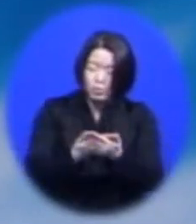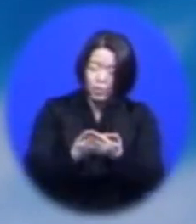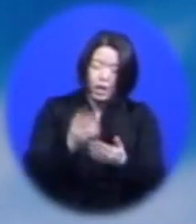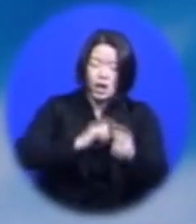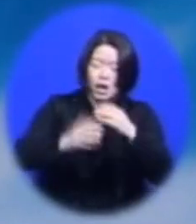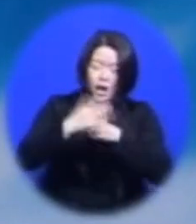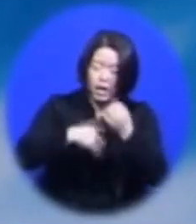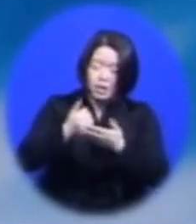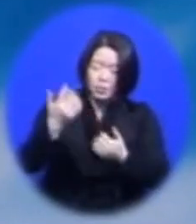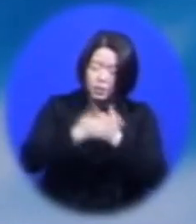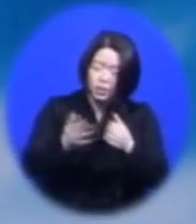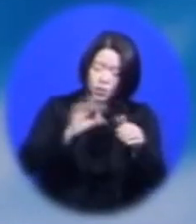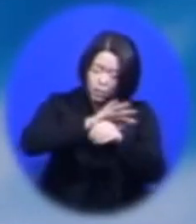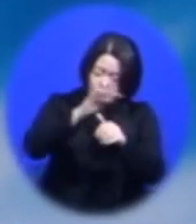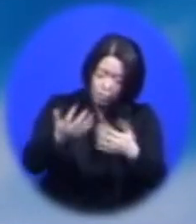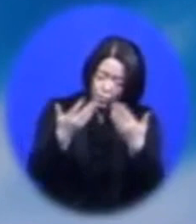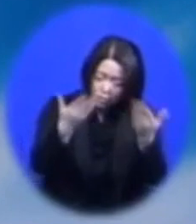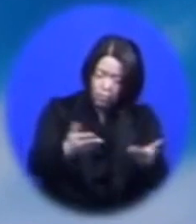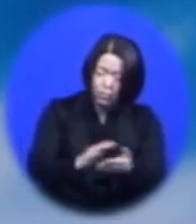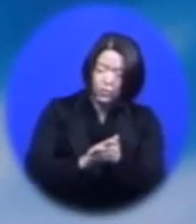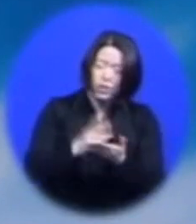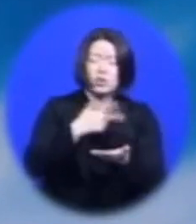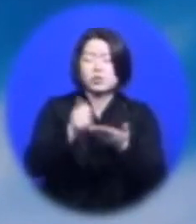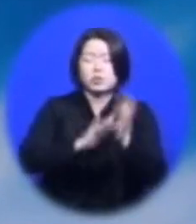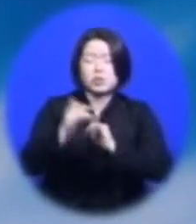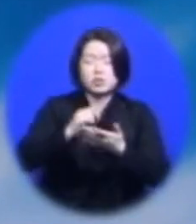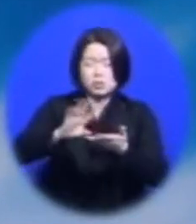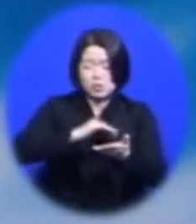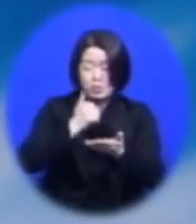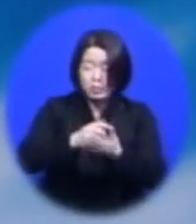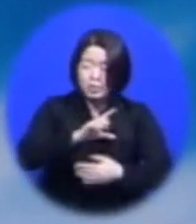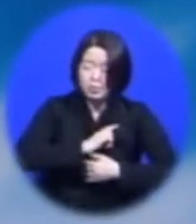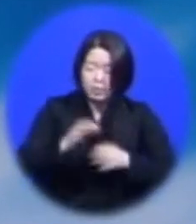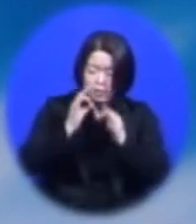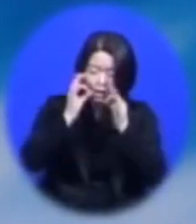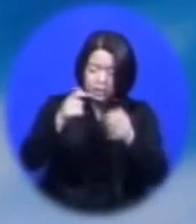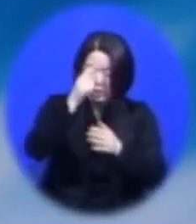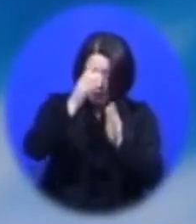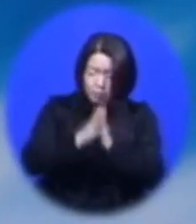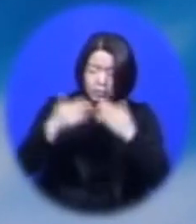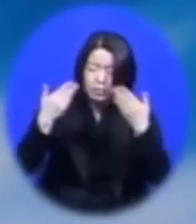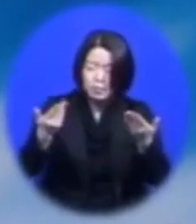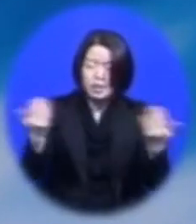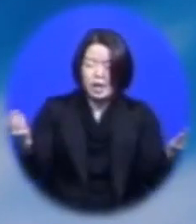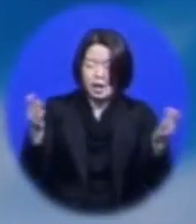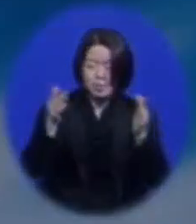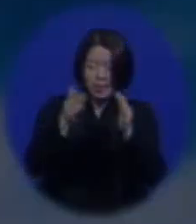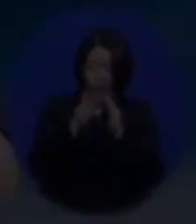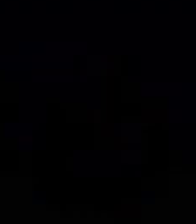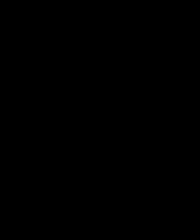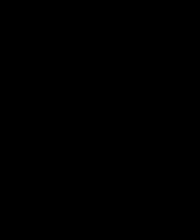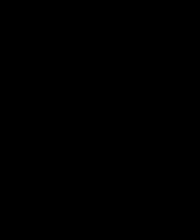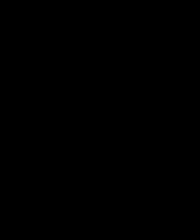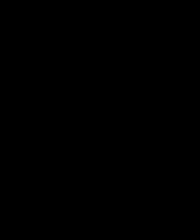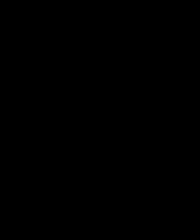덮어 주옵소서. 주 예수 그리스도 이름으로 간절히 기도합니다. 아멘.